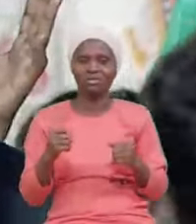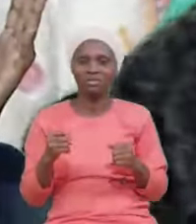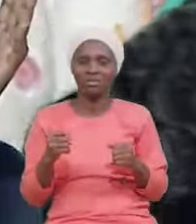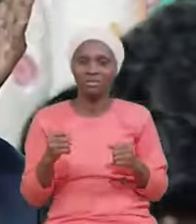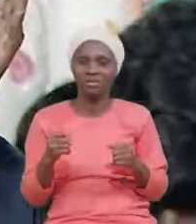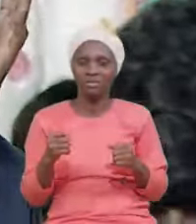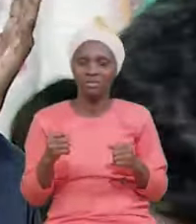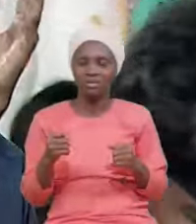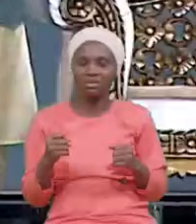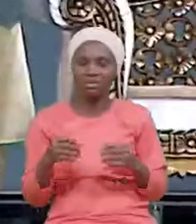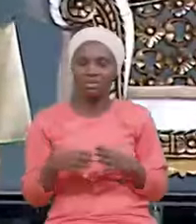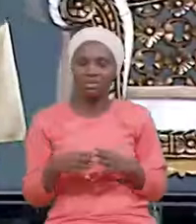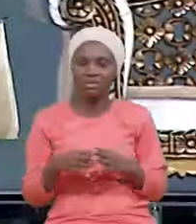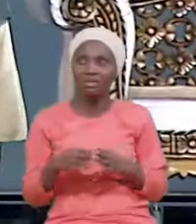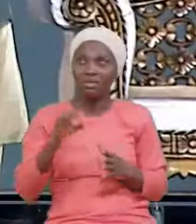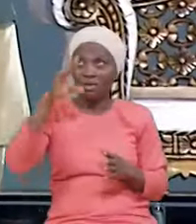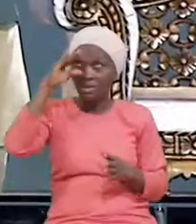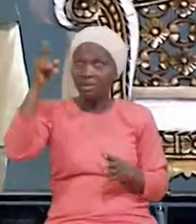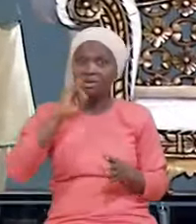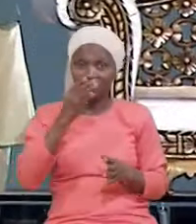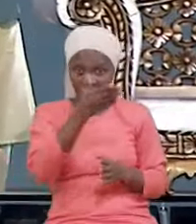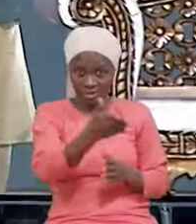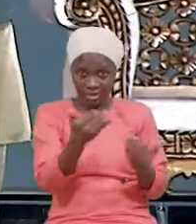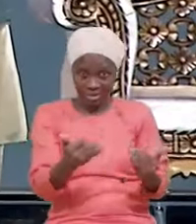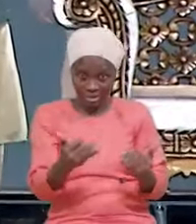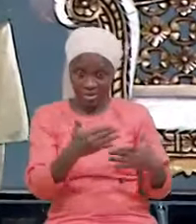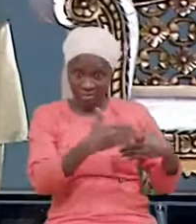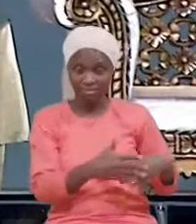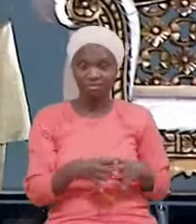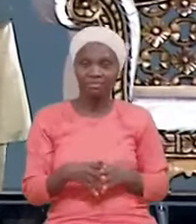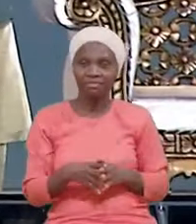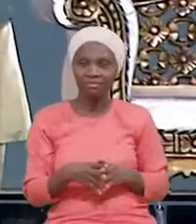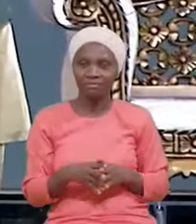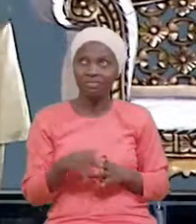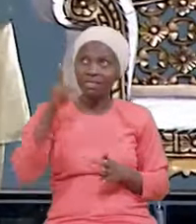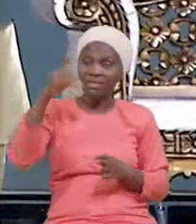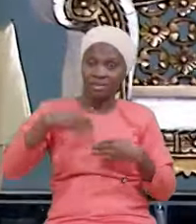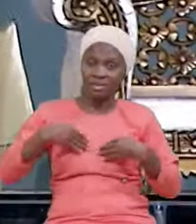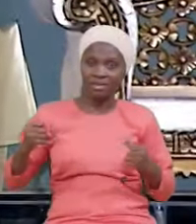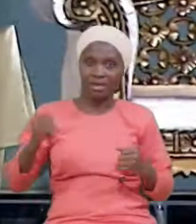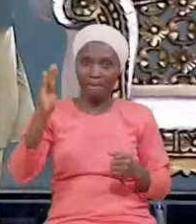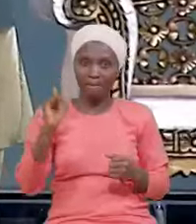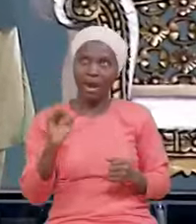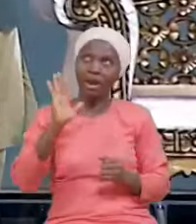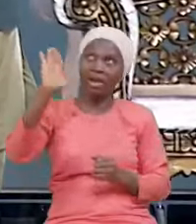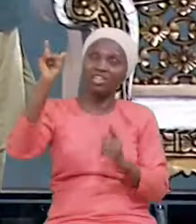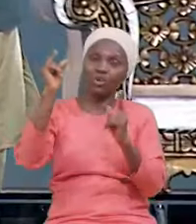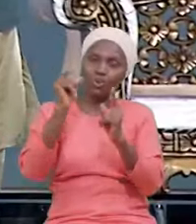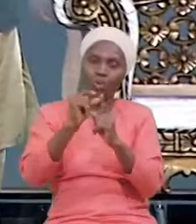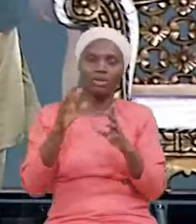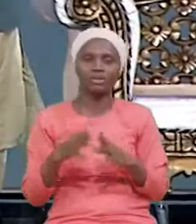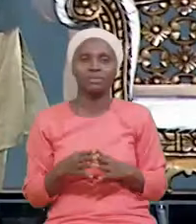కాదు స్వస్థపరుస్తాడు. There now. ఆయన ఇప్పుడు అక్కడే ఉన్నాడు. And he heals by his word. తన